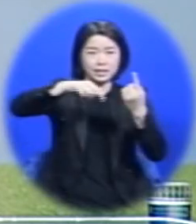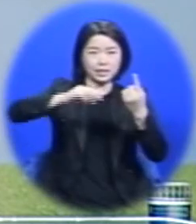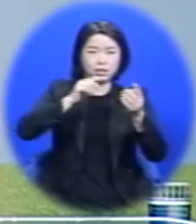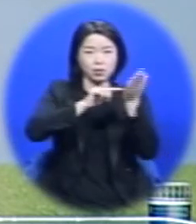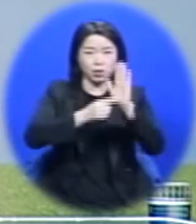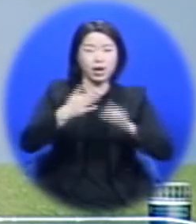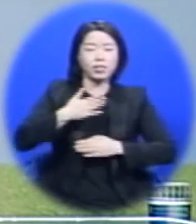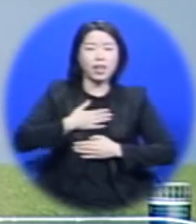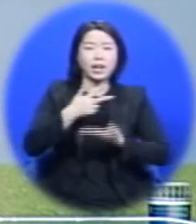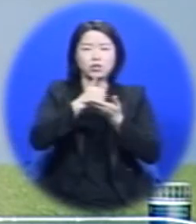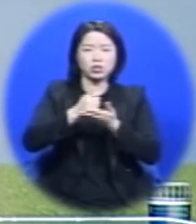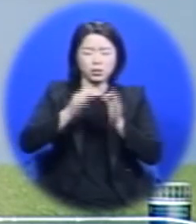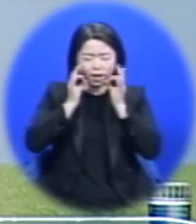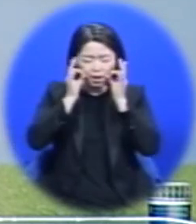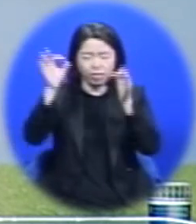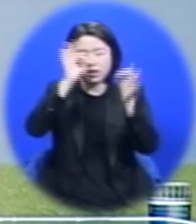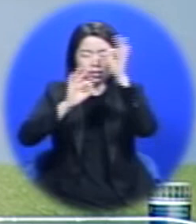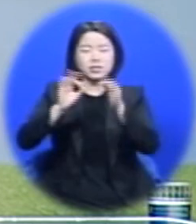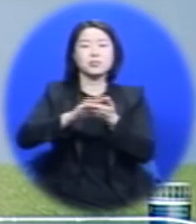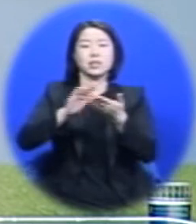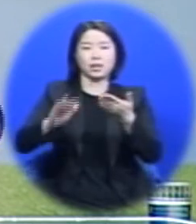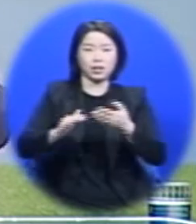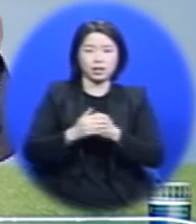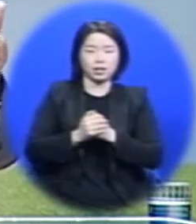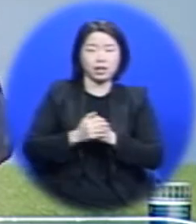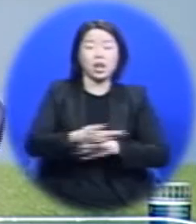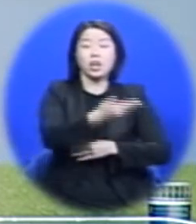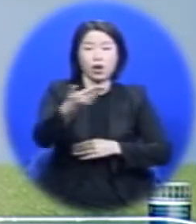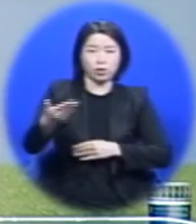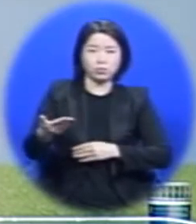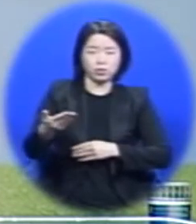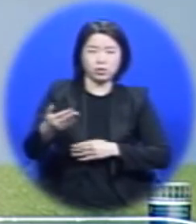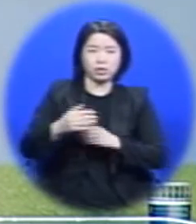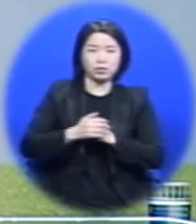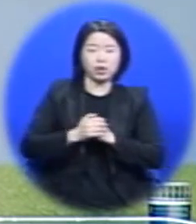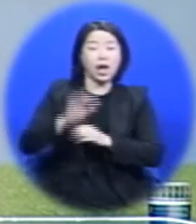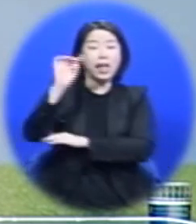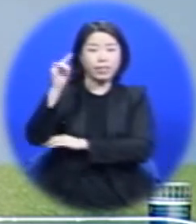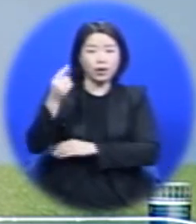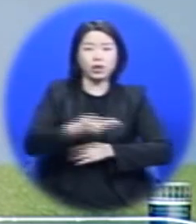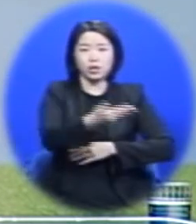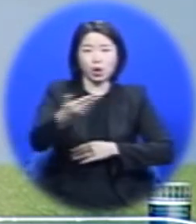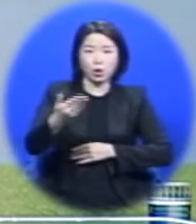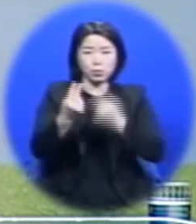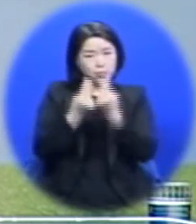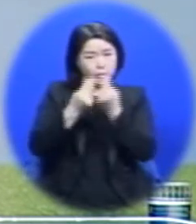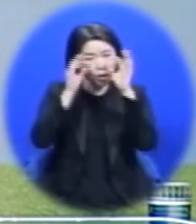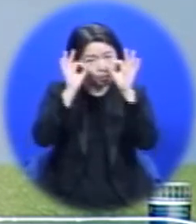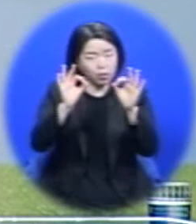내가 주님을 애타게 찾습니다. 오늘 여러분들이 다윗과 여러분을 비교해 보실